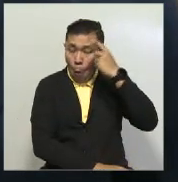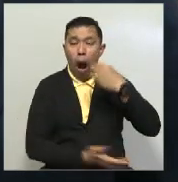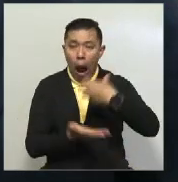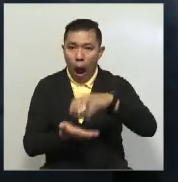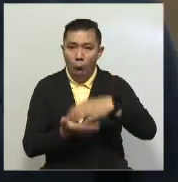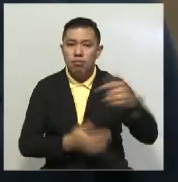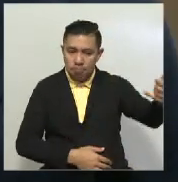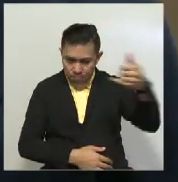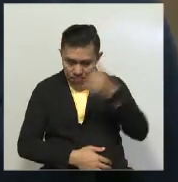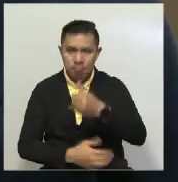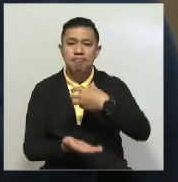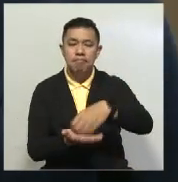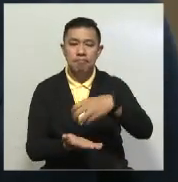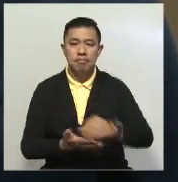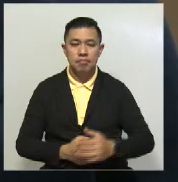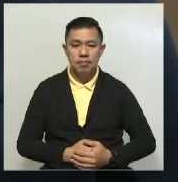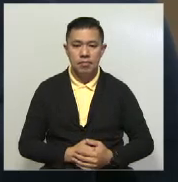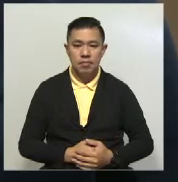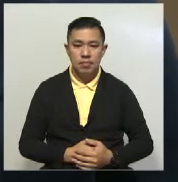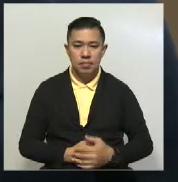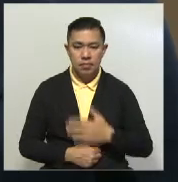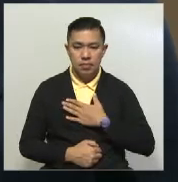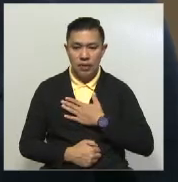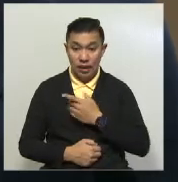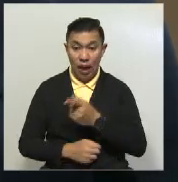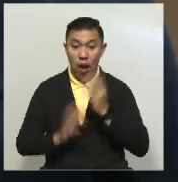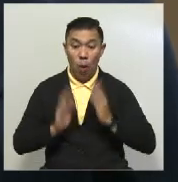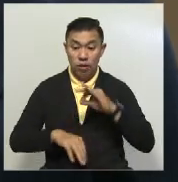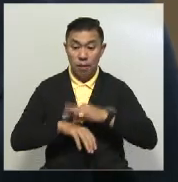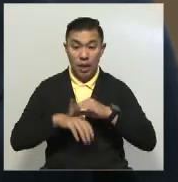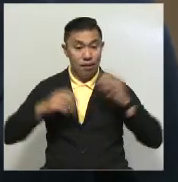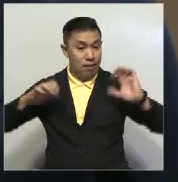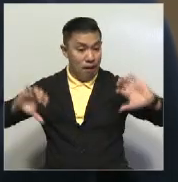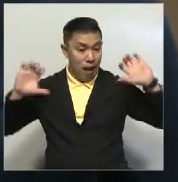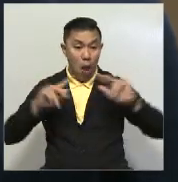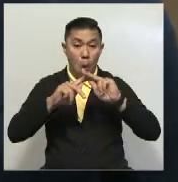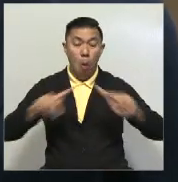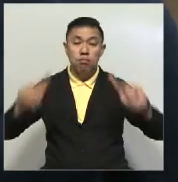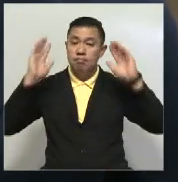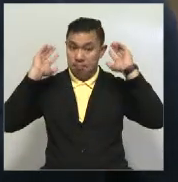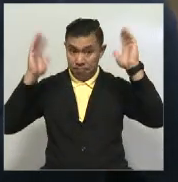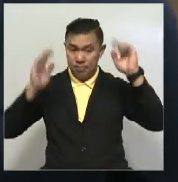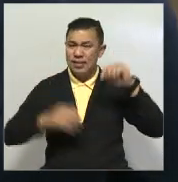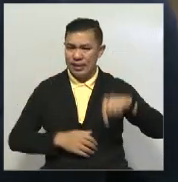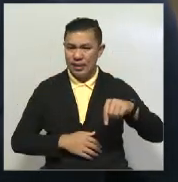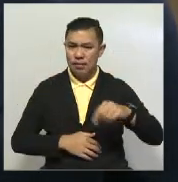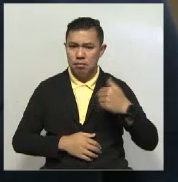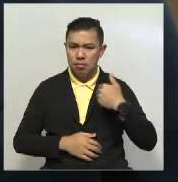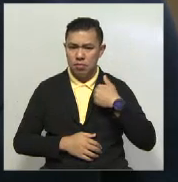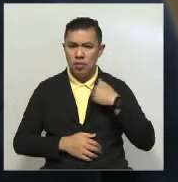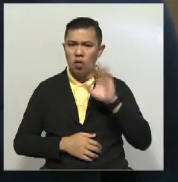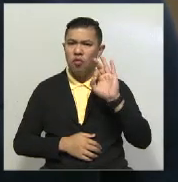เป็นคุณมาเล่าปัจจุบันเราให้ข้าราชการในกรมประชาสัมพันธ์เองนี่แหละมีเพจ